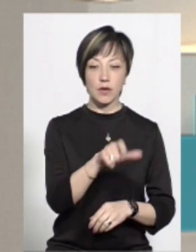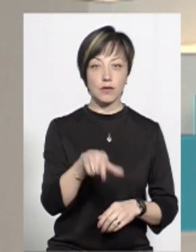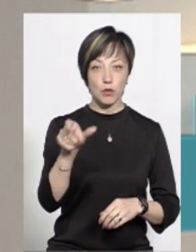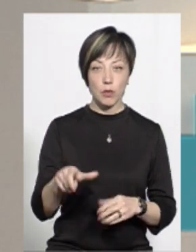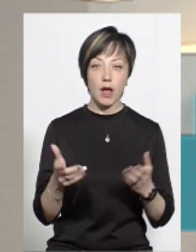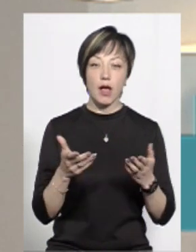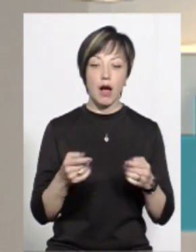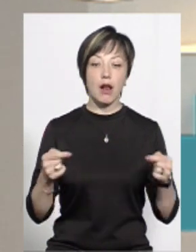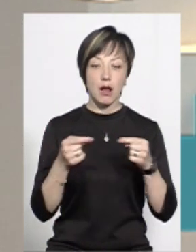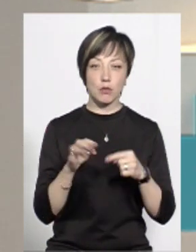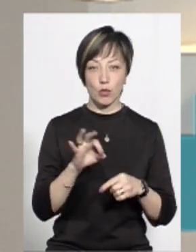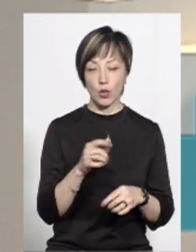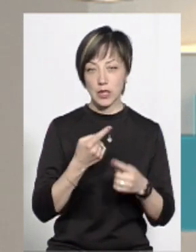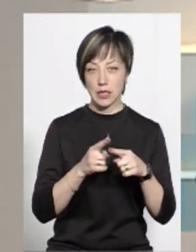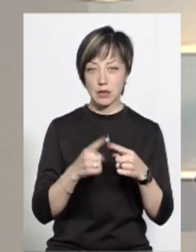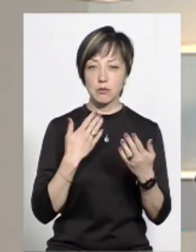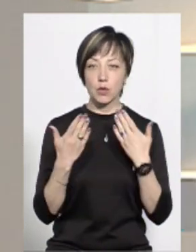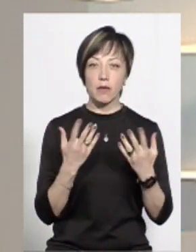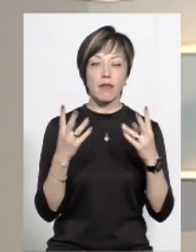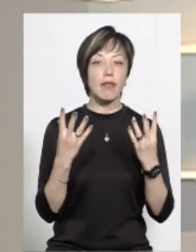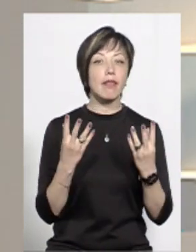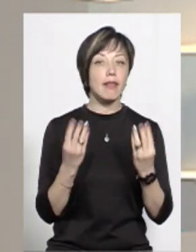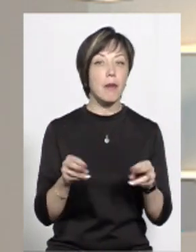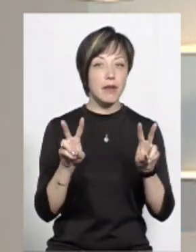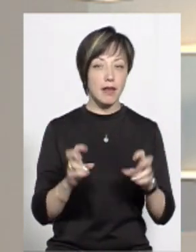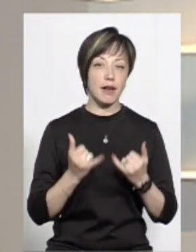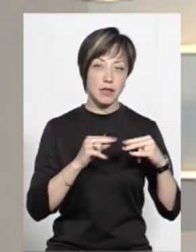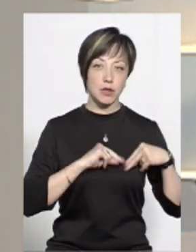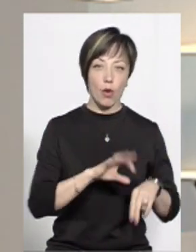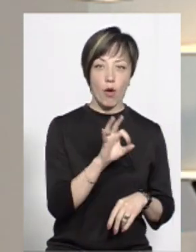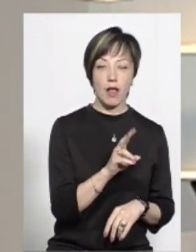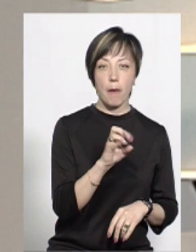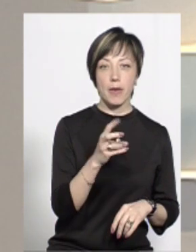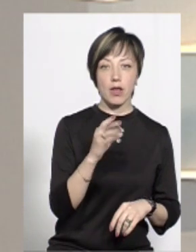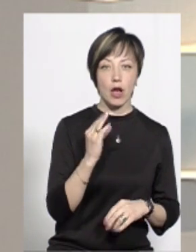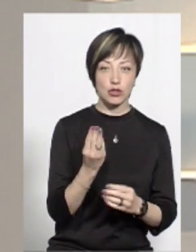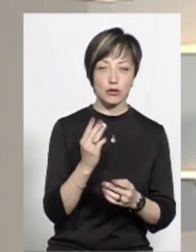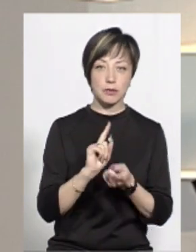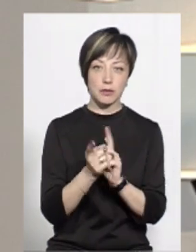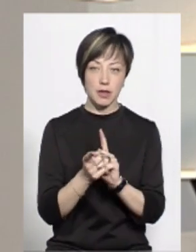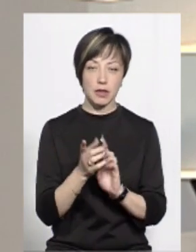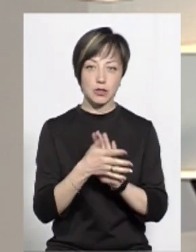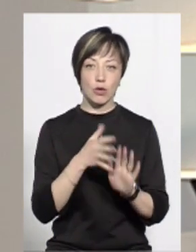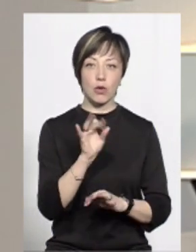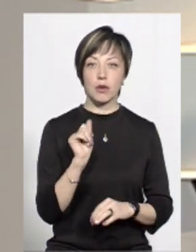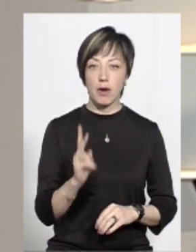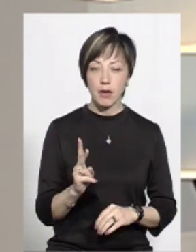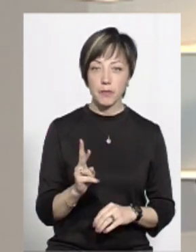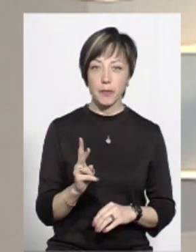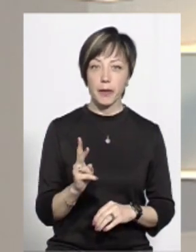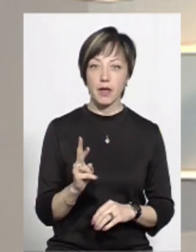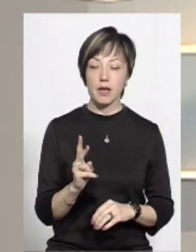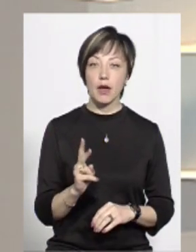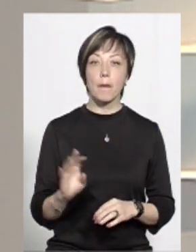фізичним особам. Якраз про них спілкуємось у темі дня. У студії для вас працюють Олена Кеміняш і Ольга Рибак, перекладає на жестову